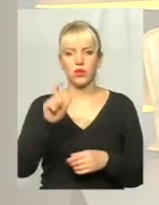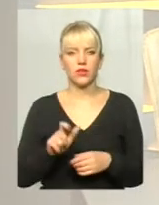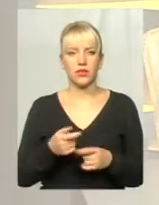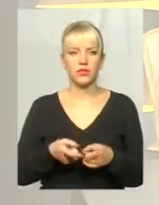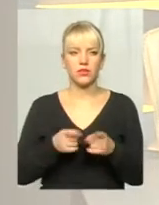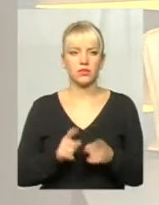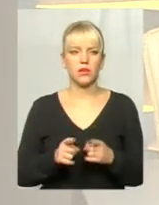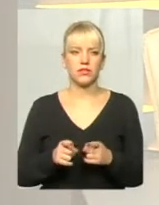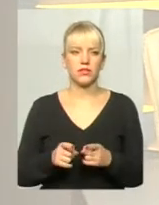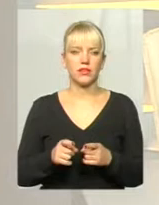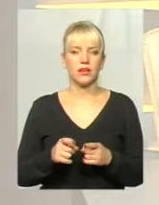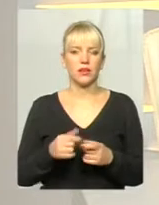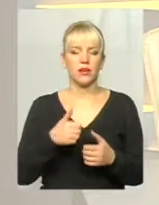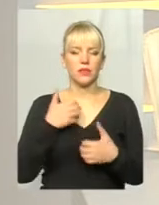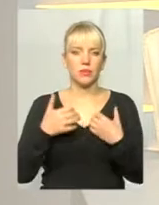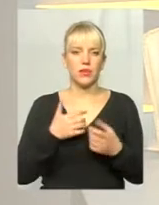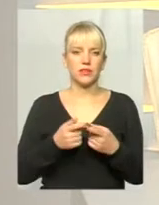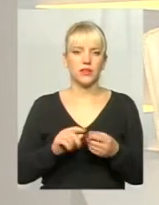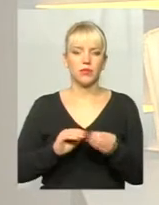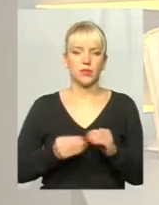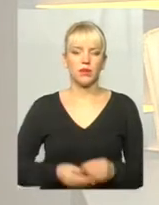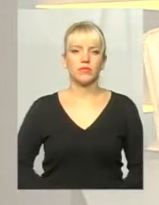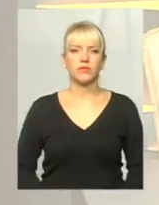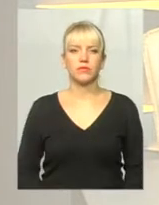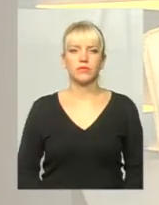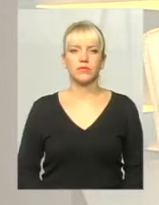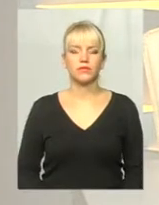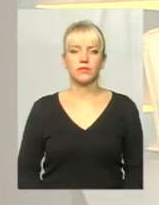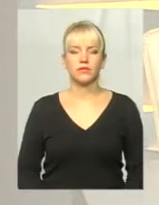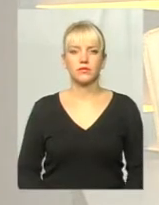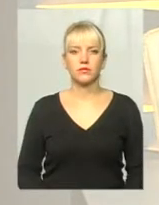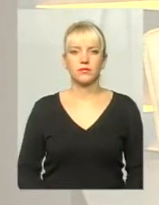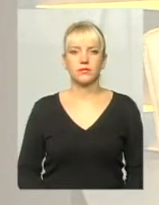справді переймається цією проблемою. Слухаємо вас, говоріть, будь ласка.